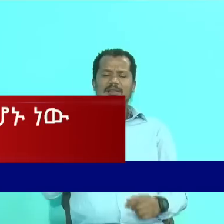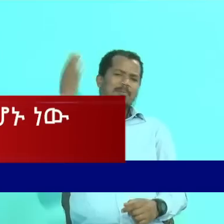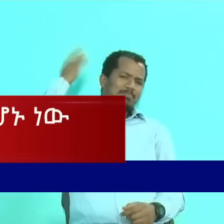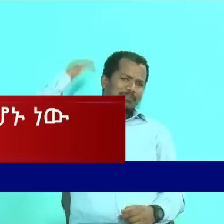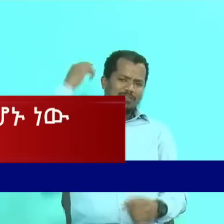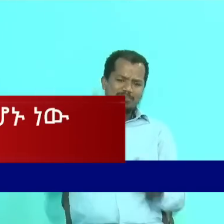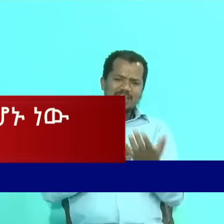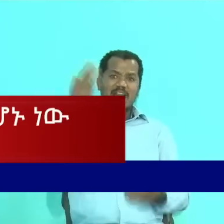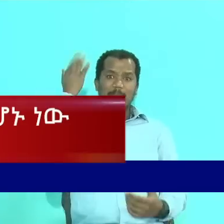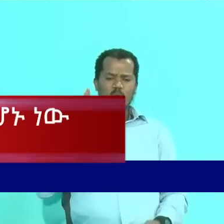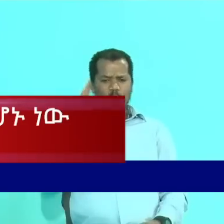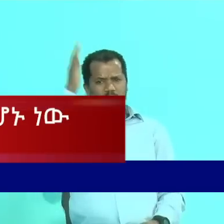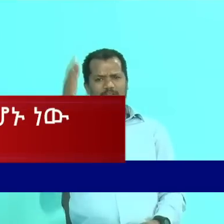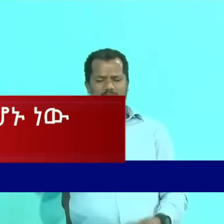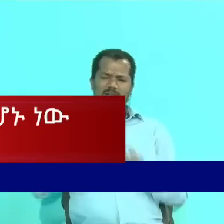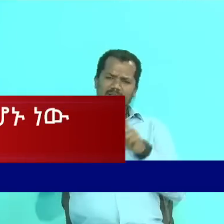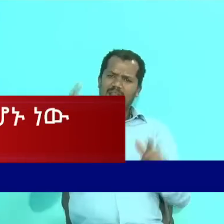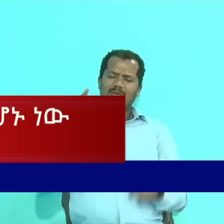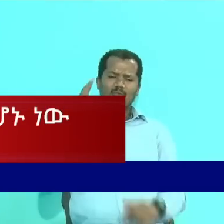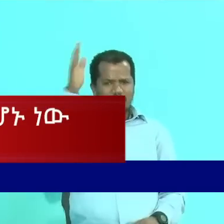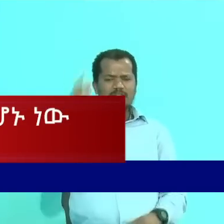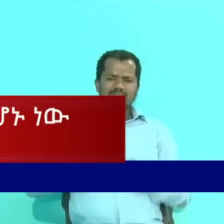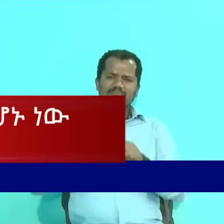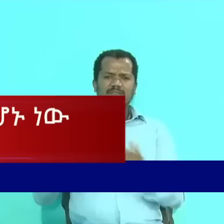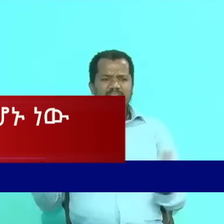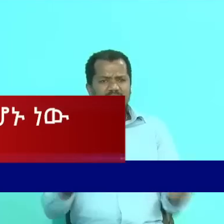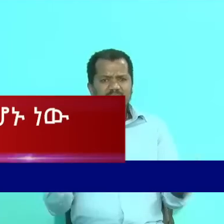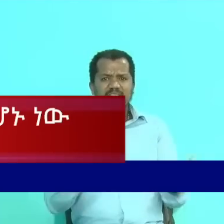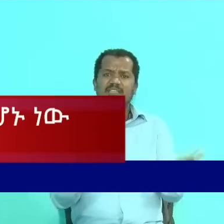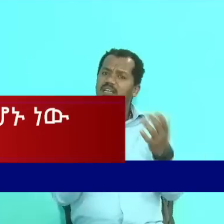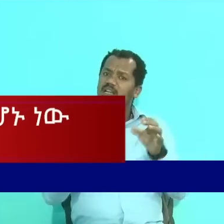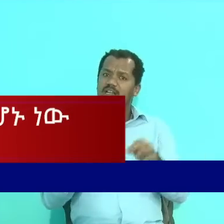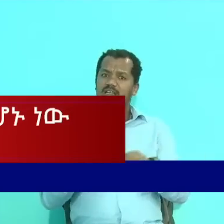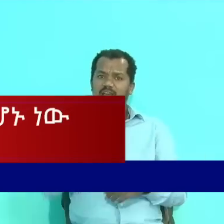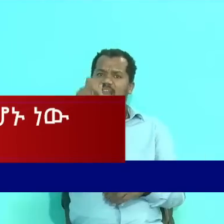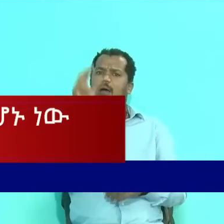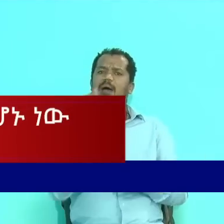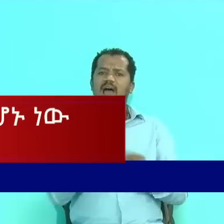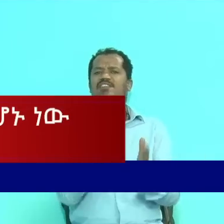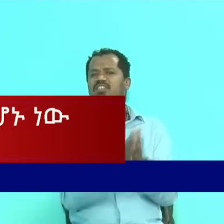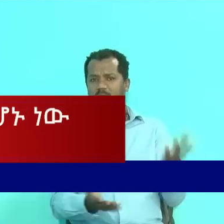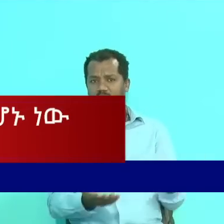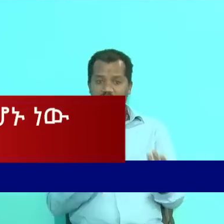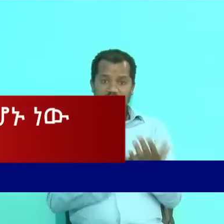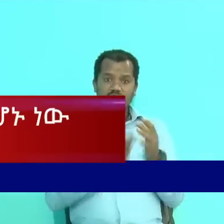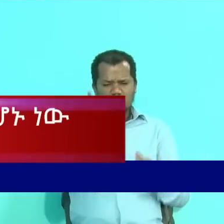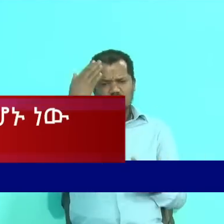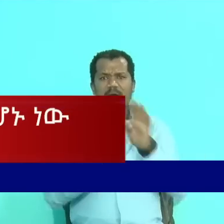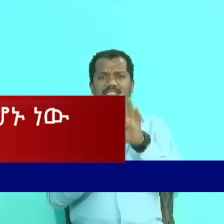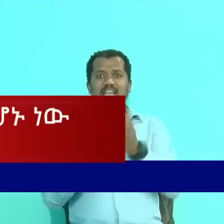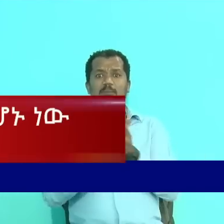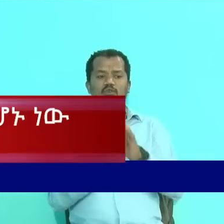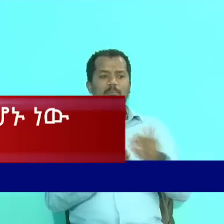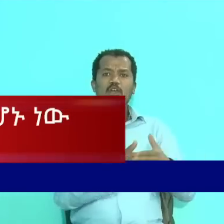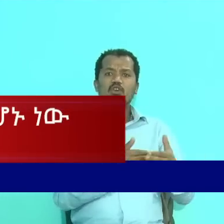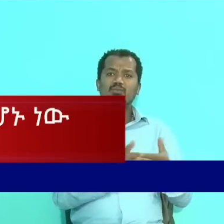ነበርን፣ ወደፊትም እንደዚህ እንሆናለን የሚል ቅስቀሳና ደባ ይፈጽማሉ። ለዚህ ጥሩ ማሳያ የሚሆነው